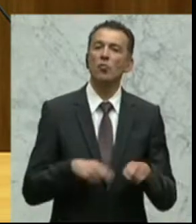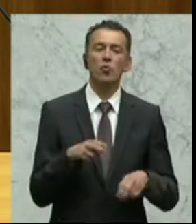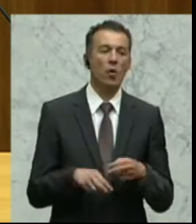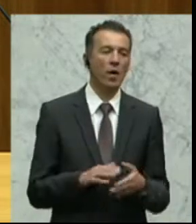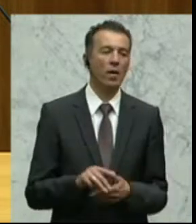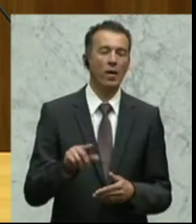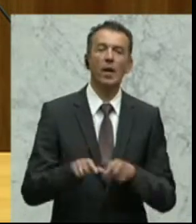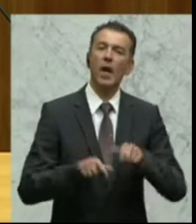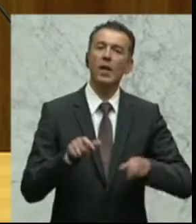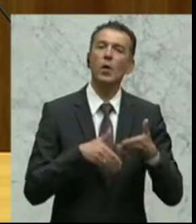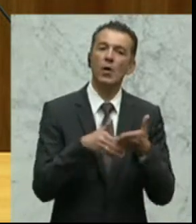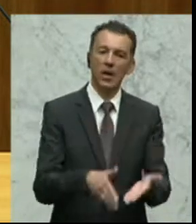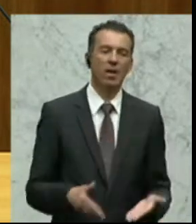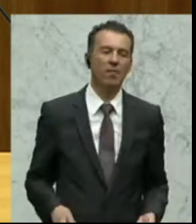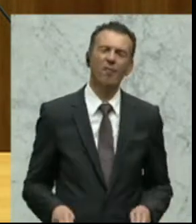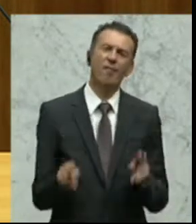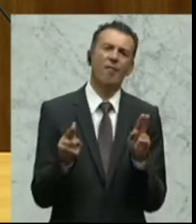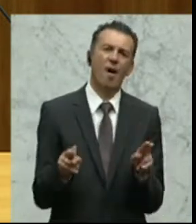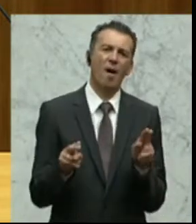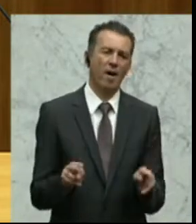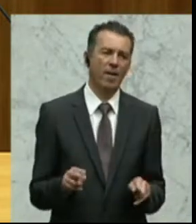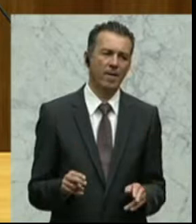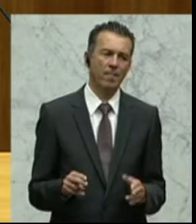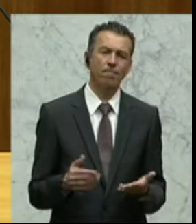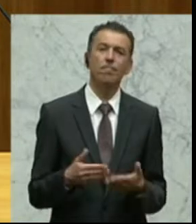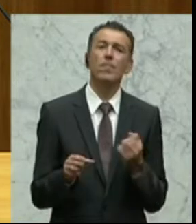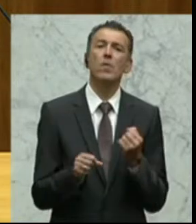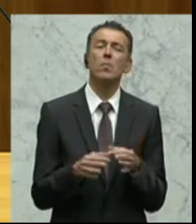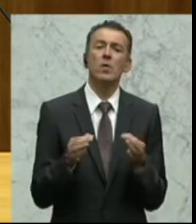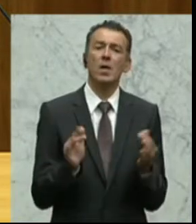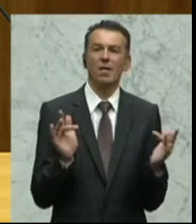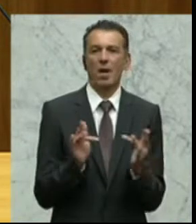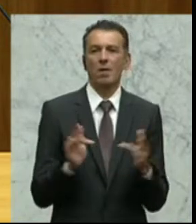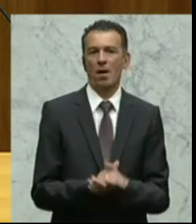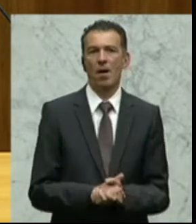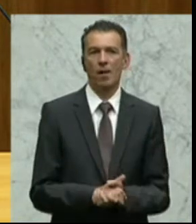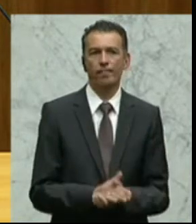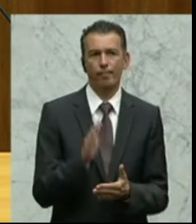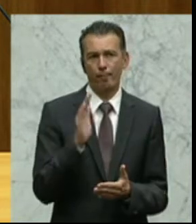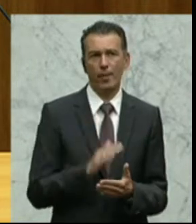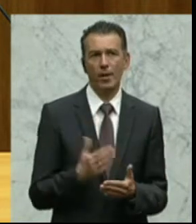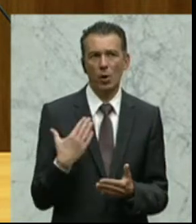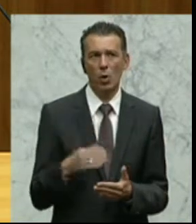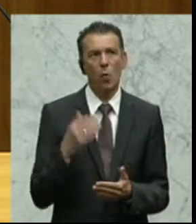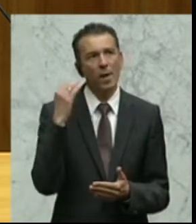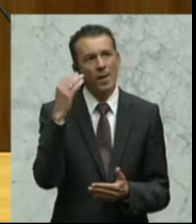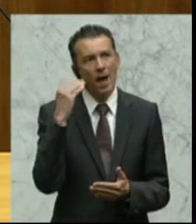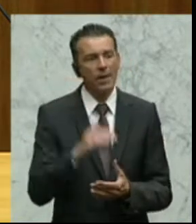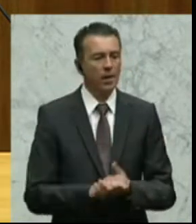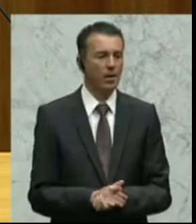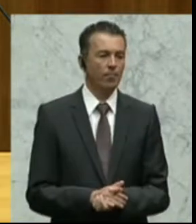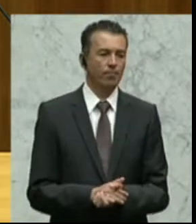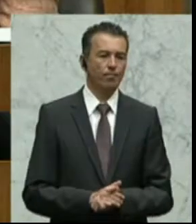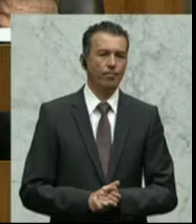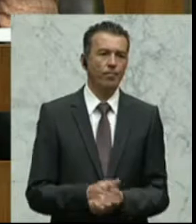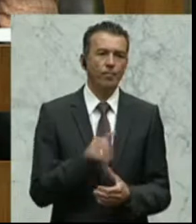Leuten helfen und in Wirklichkeit erreichen sie genau das Gegenteil damit. Und ich bitte Sie, hier nochmal drüber nachzudenken. Nicht